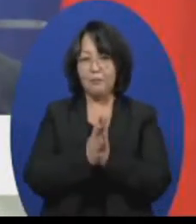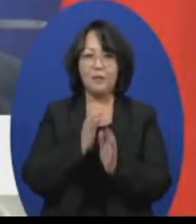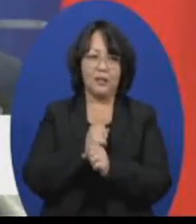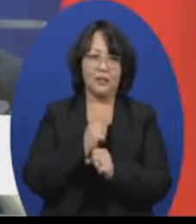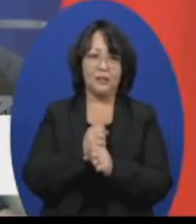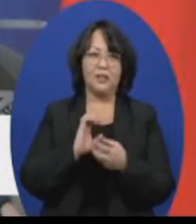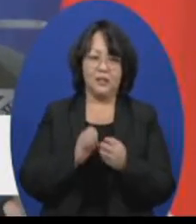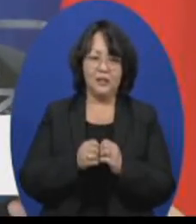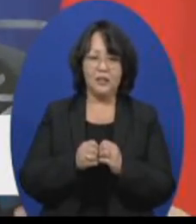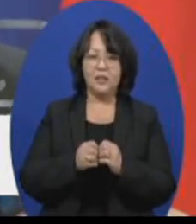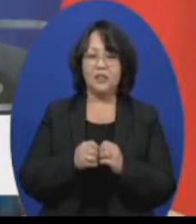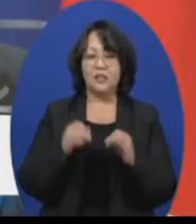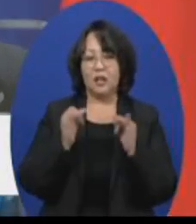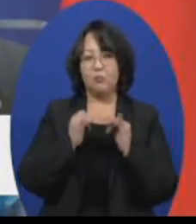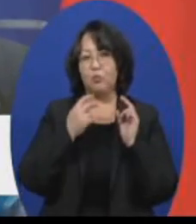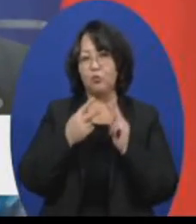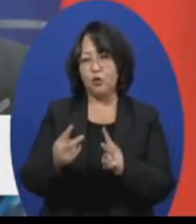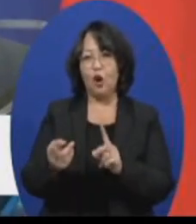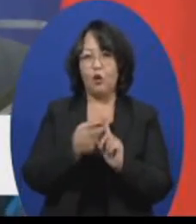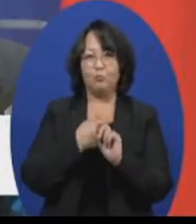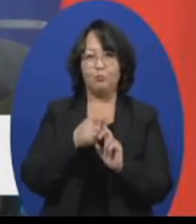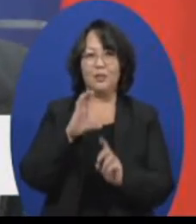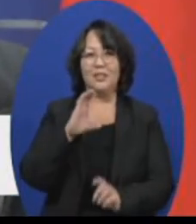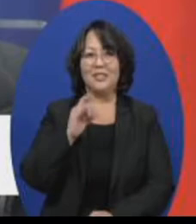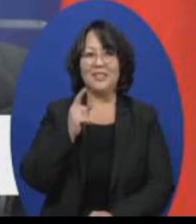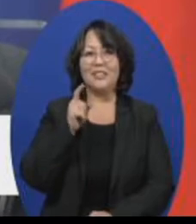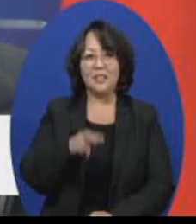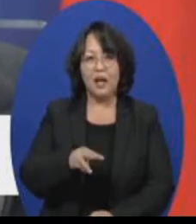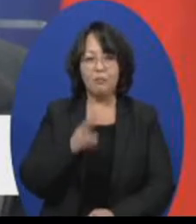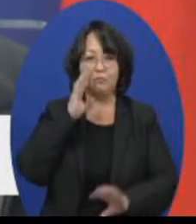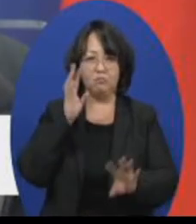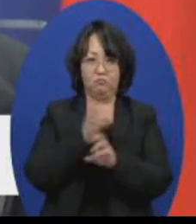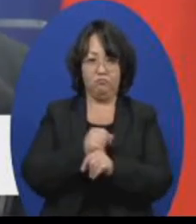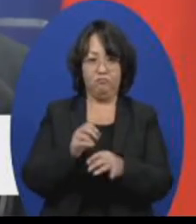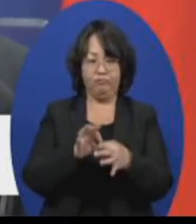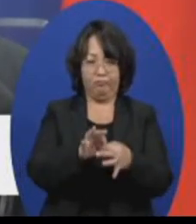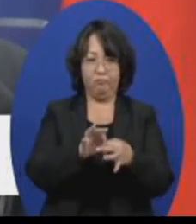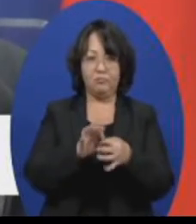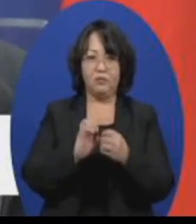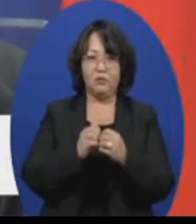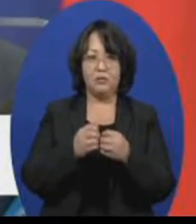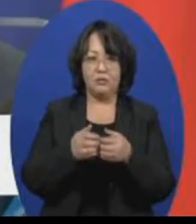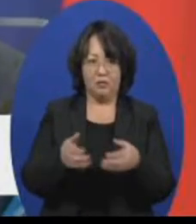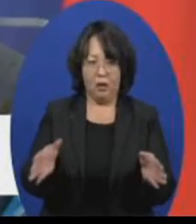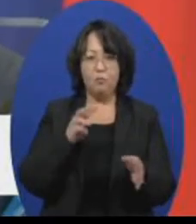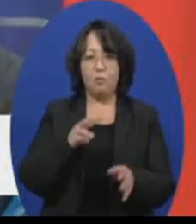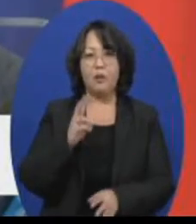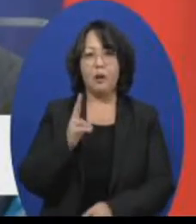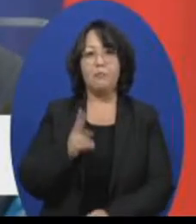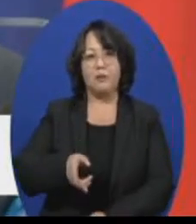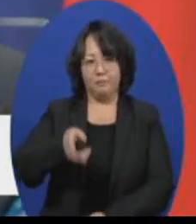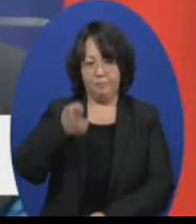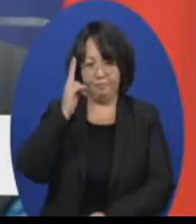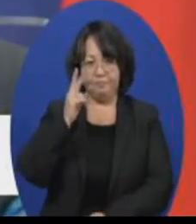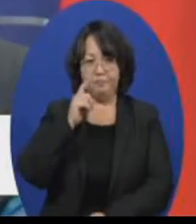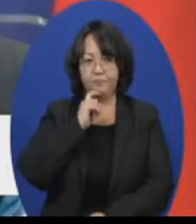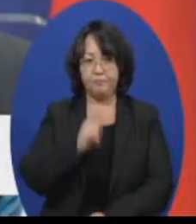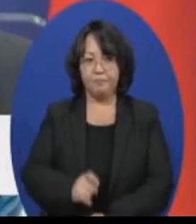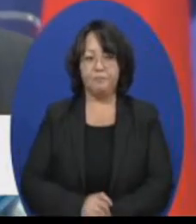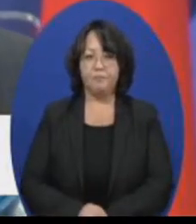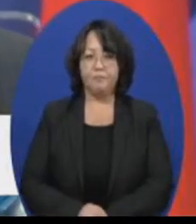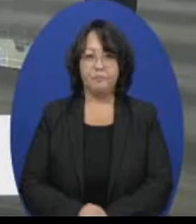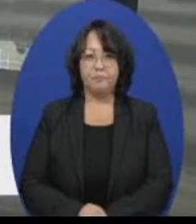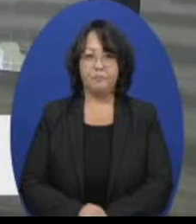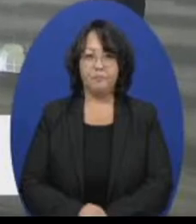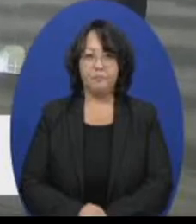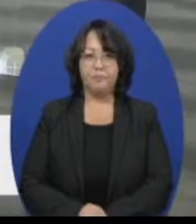хамтран ажиллаж цахим үйлчилгээний холбогдох системийг бүрдүүллээ гэж Мобиком корпорацийн эрхлэгч Захирал Мацуя Хамада хэлж